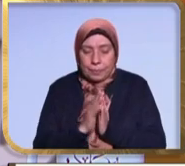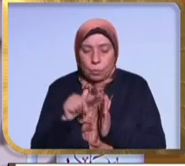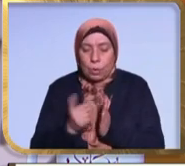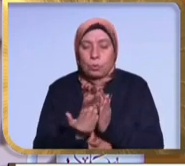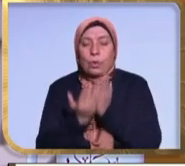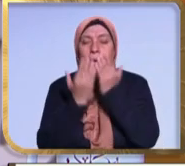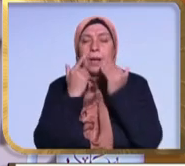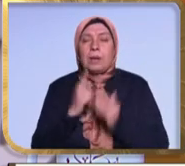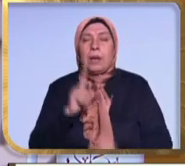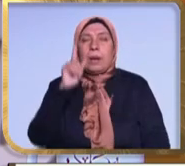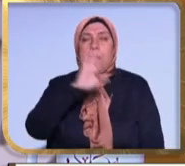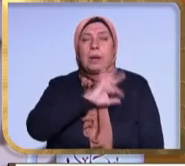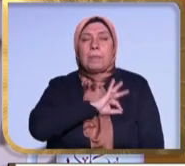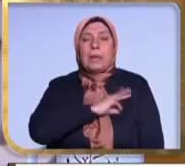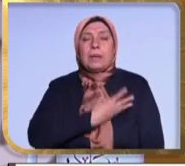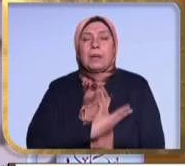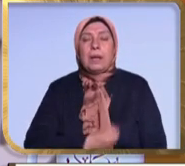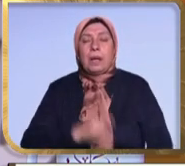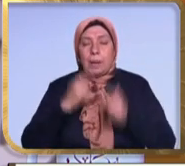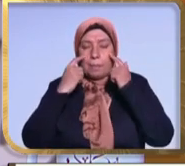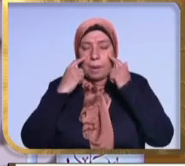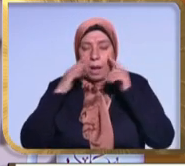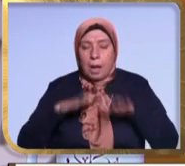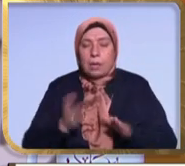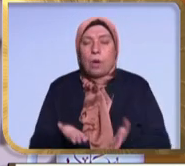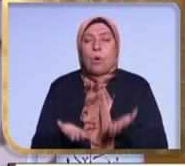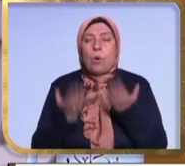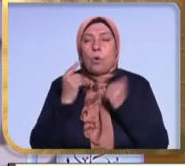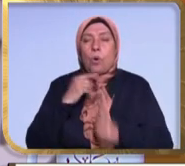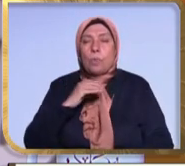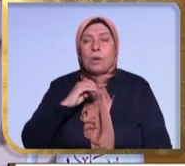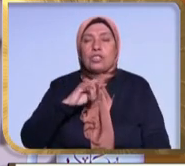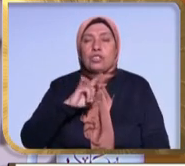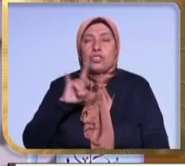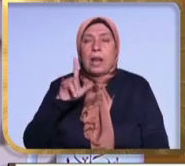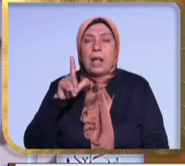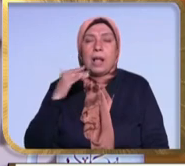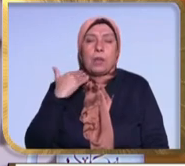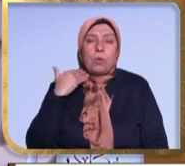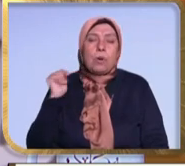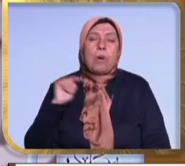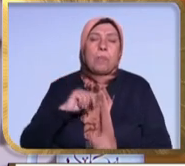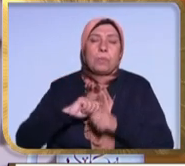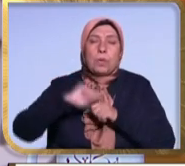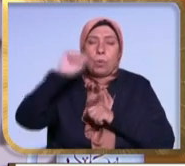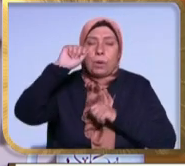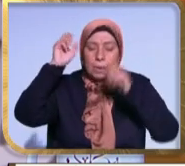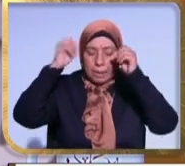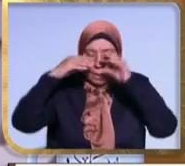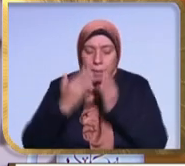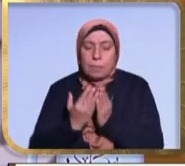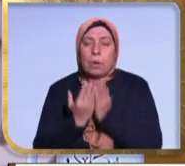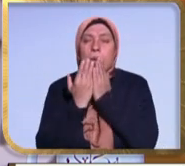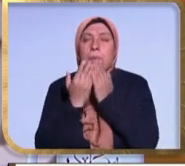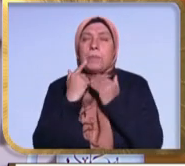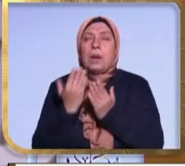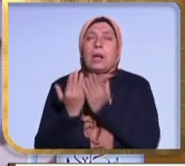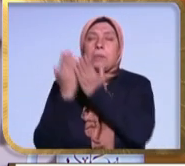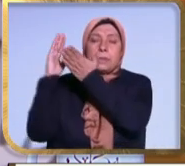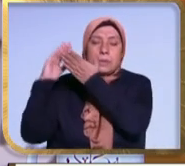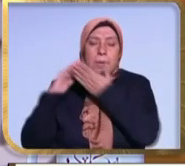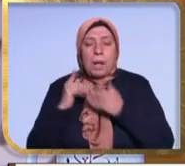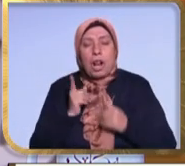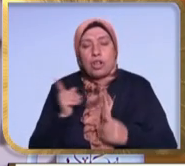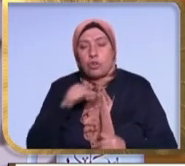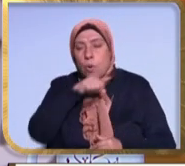يا الله يا رحمن يا رحيم يا حي يا قيوم يا ذا الجلال والإكرام والطول والإنعام. اللهم إنا نسألك